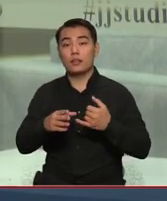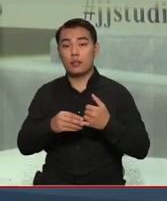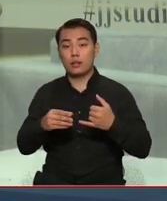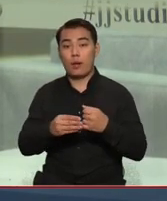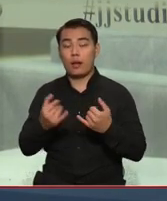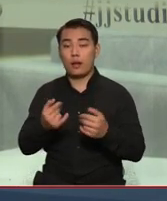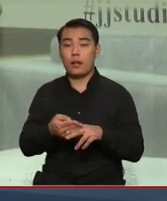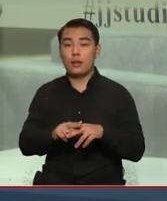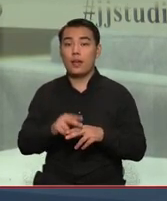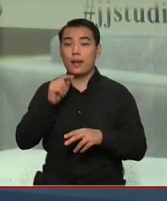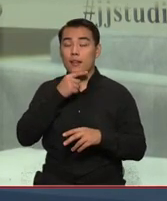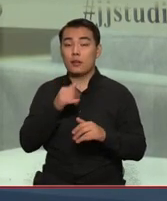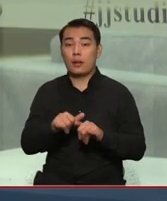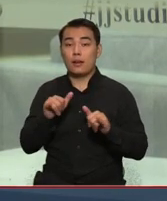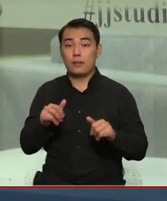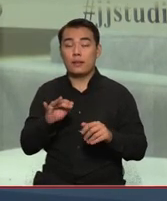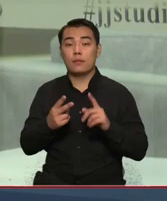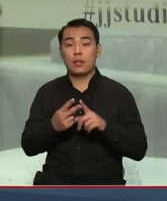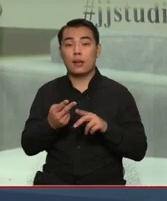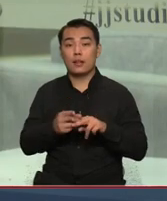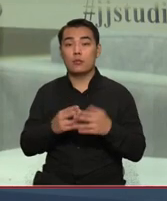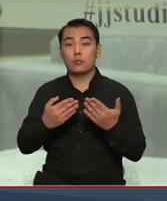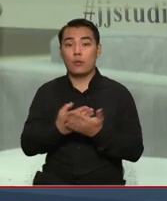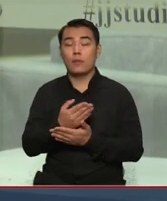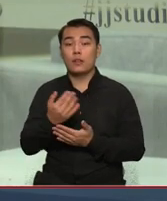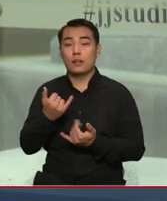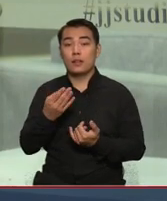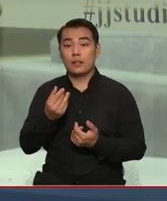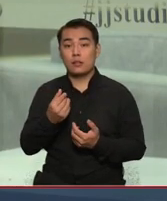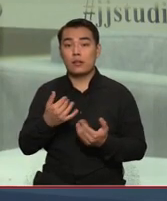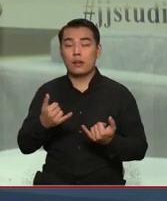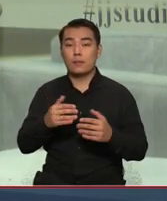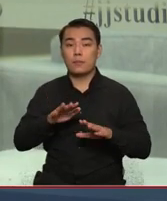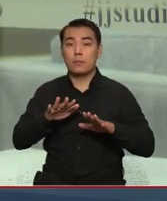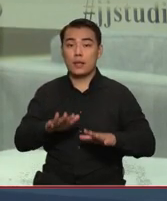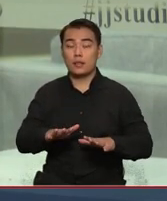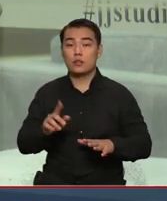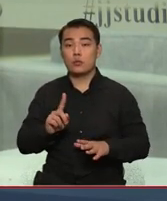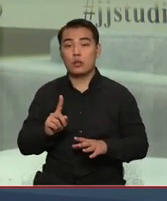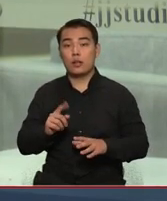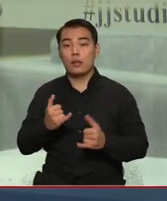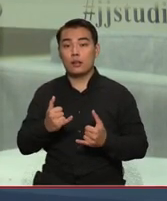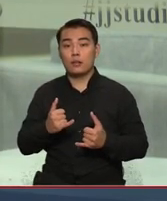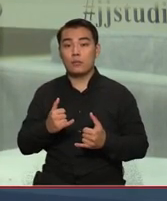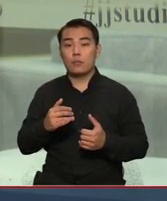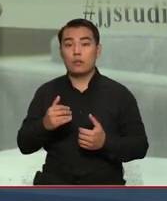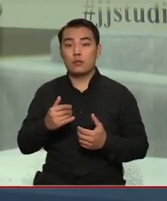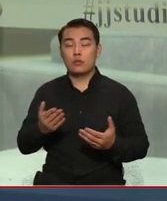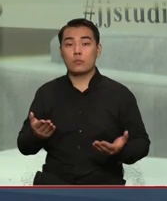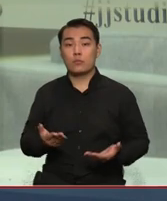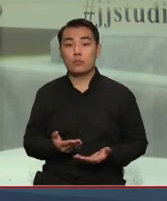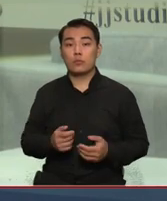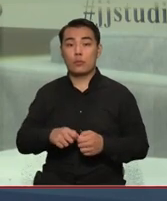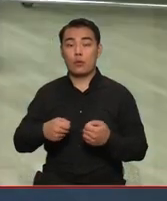әлеуметтік экономикалық дамуына, екінші, жаңа қаржыны кен орнының ары қарай өмірін